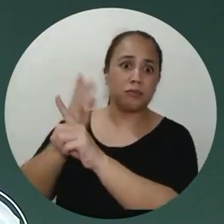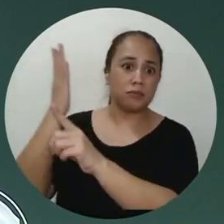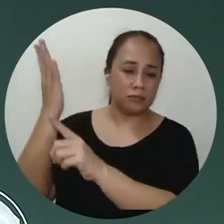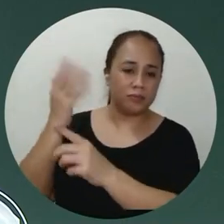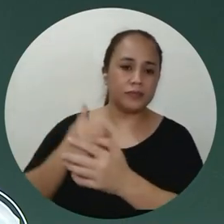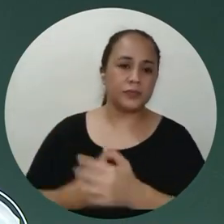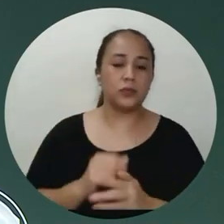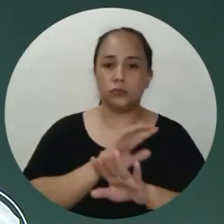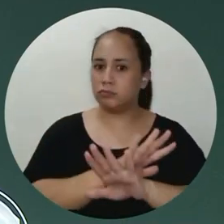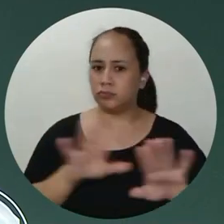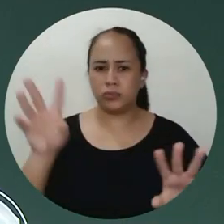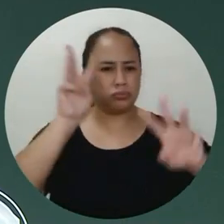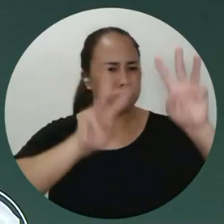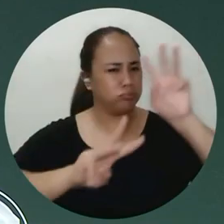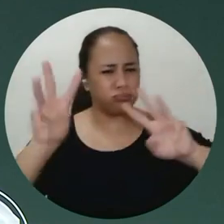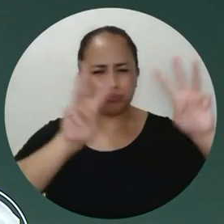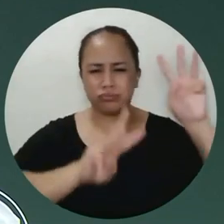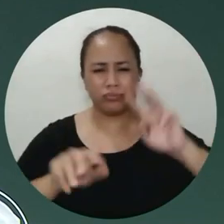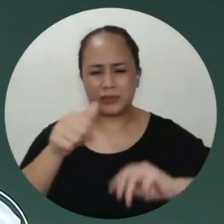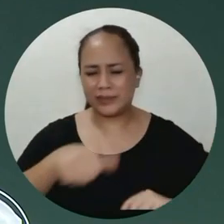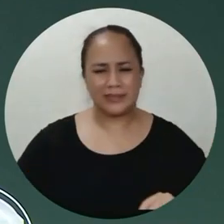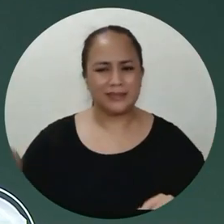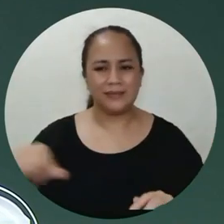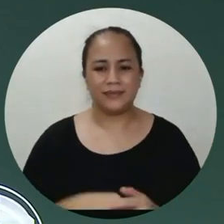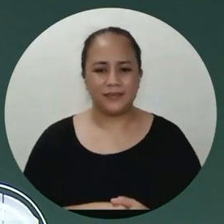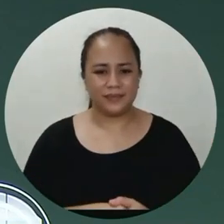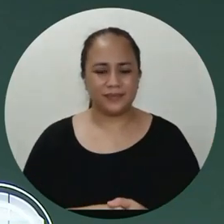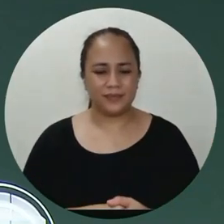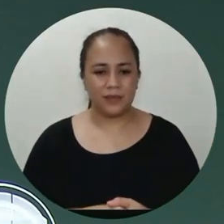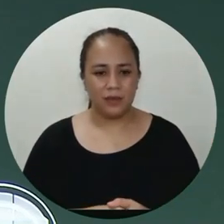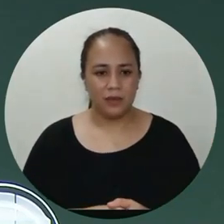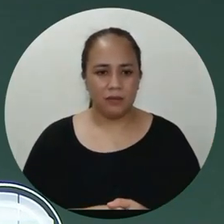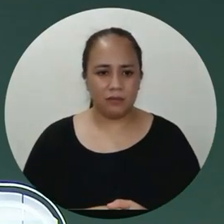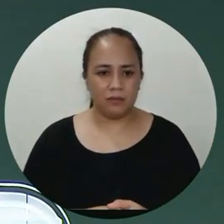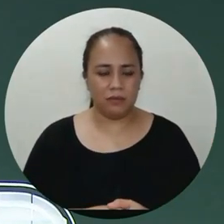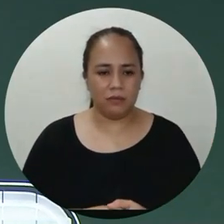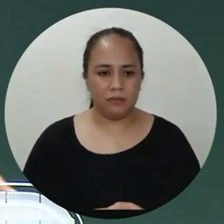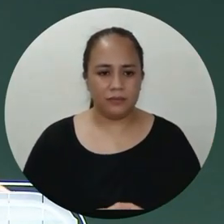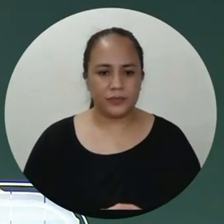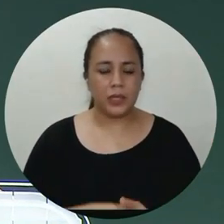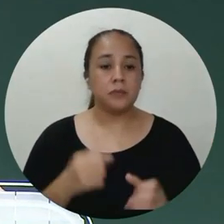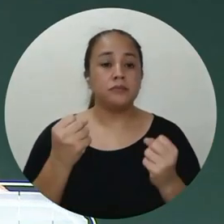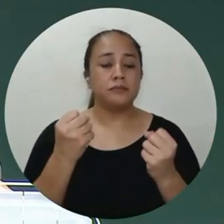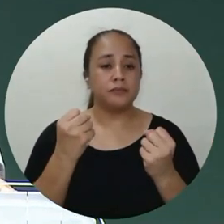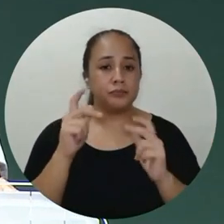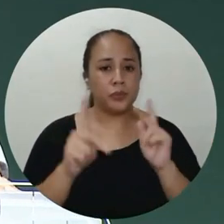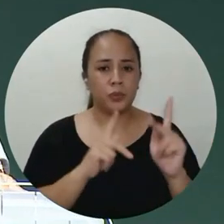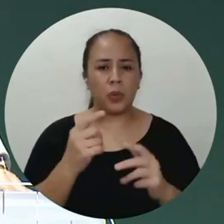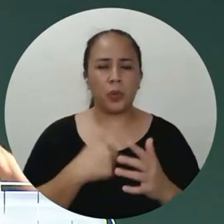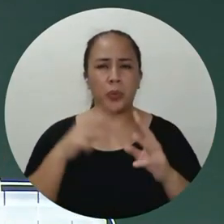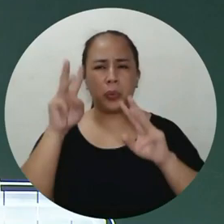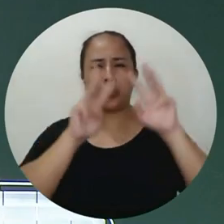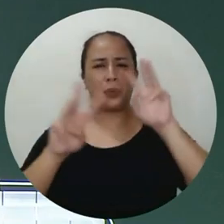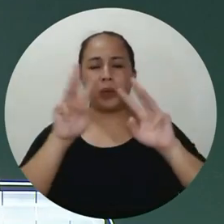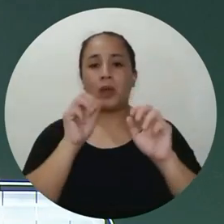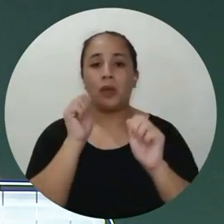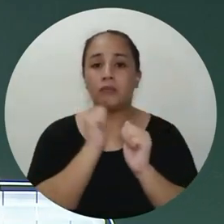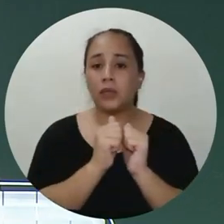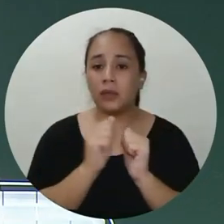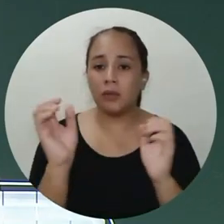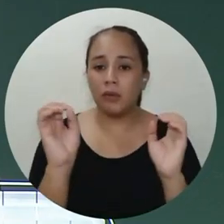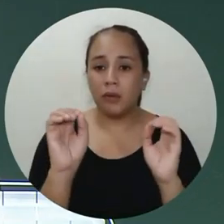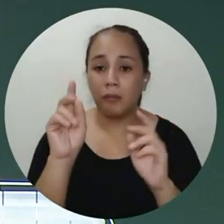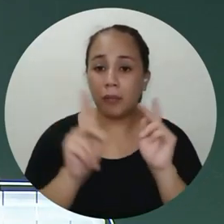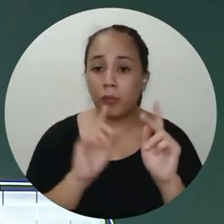be anxious about anything. 염려가 많은 사람은요, 기도 안 하는 사람이에요. People who are always anxious are people who do not pray. 염려,